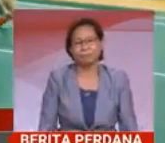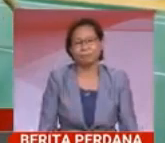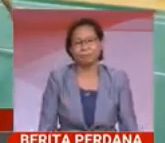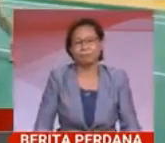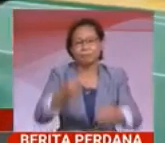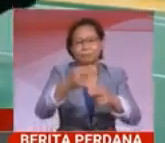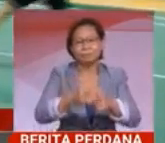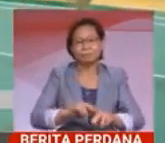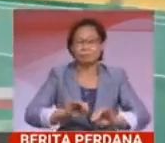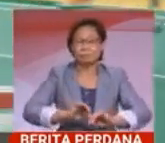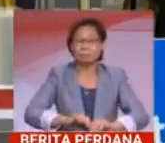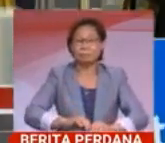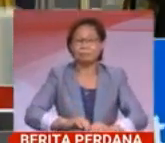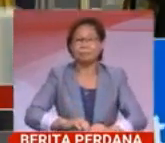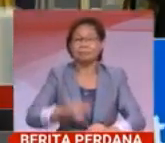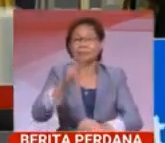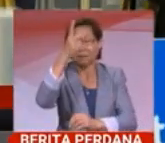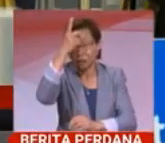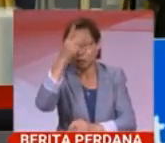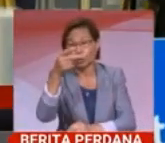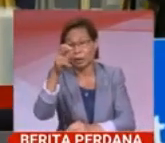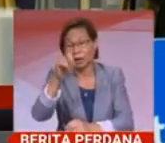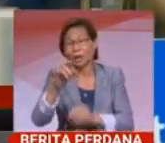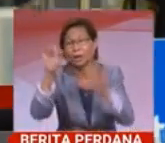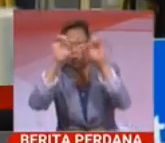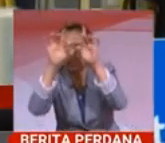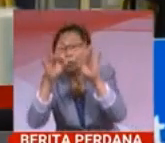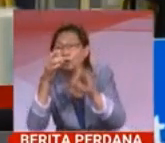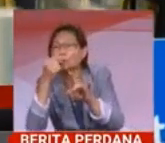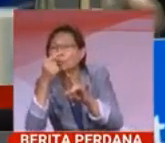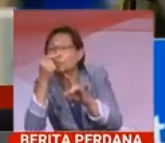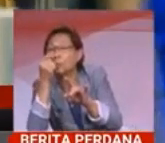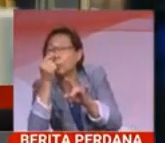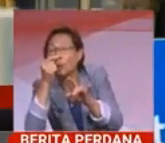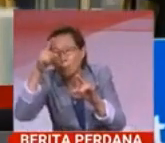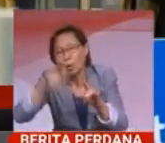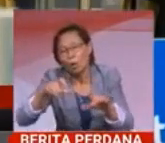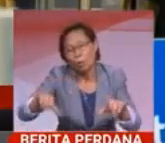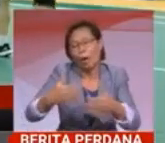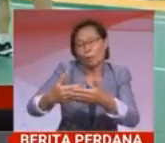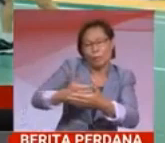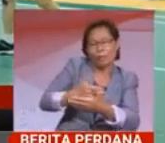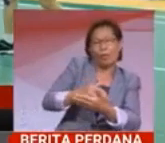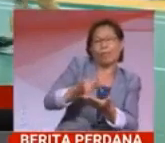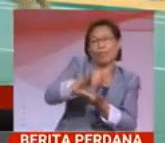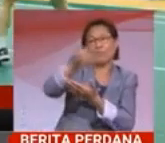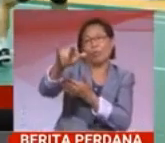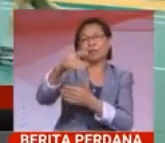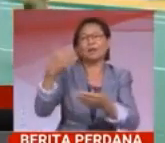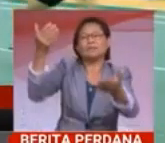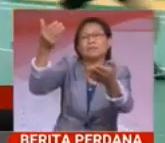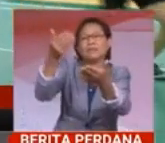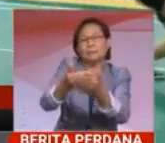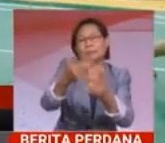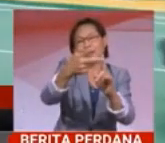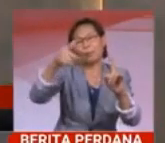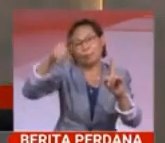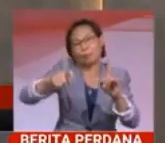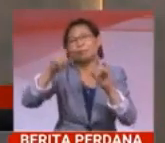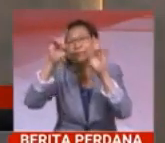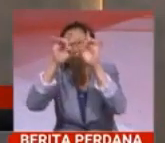hai namun jelas datuk eni ujian swap komitmen jelas masih perlu dijalankan sebelum lepas dan tiba di ahass dan